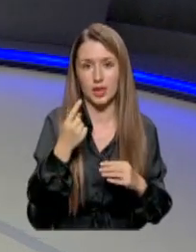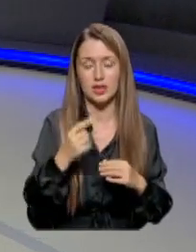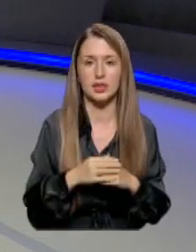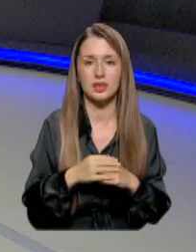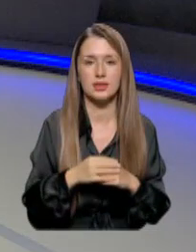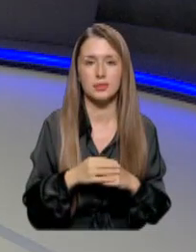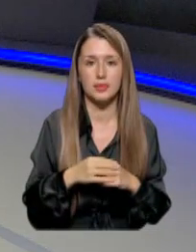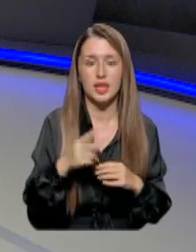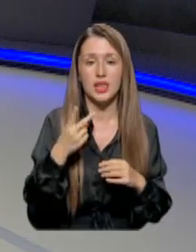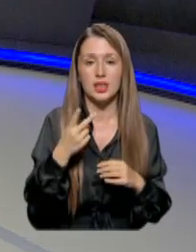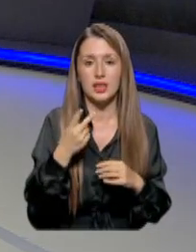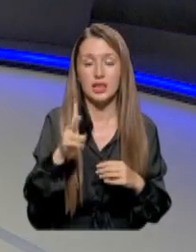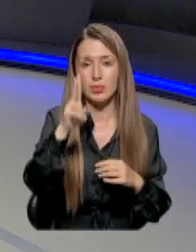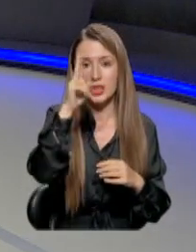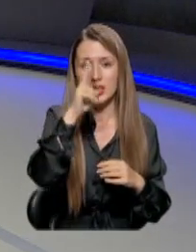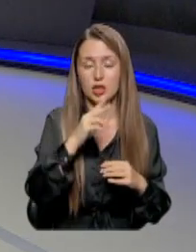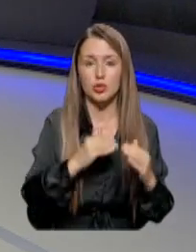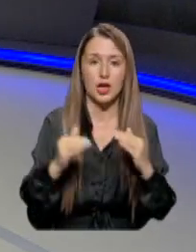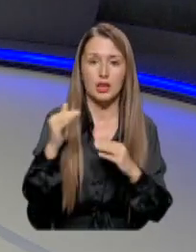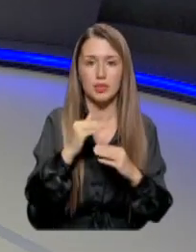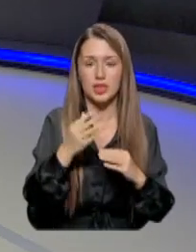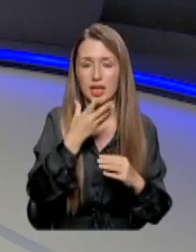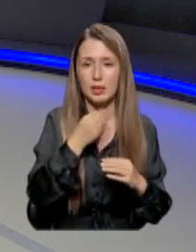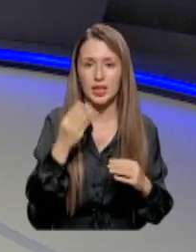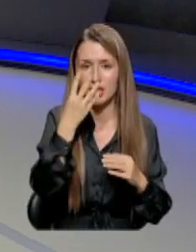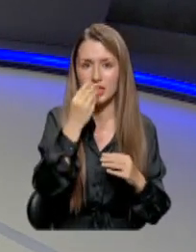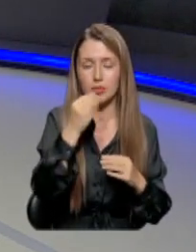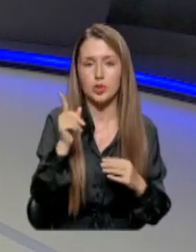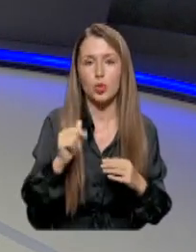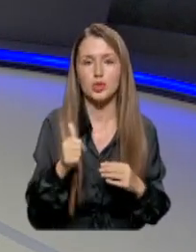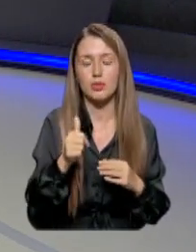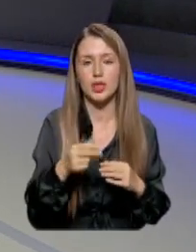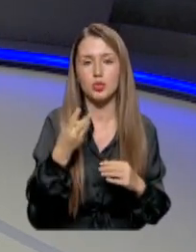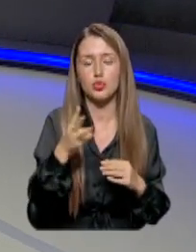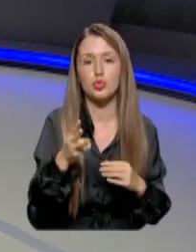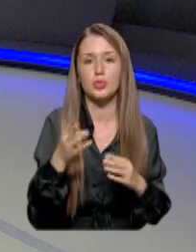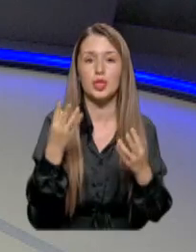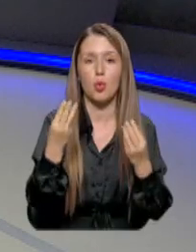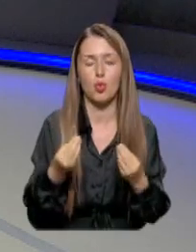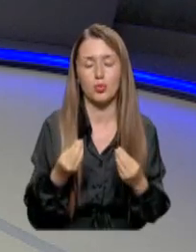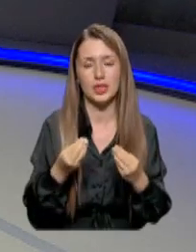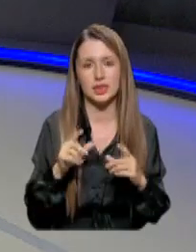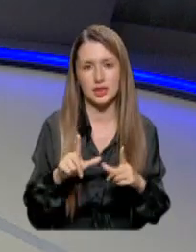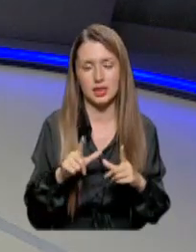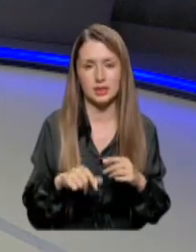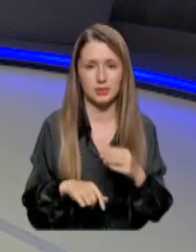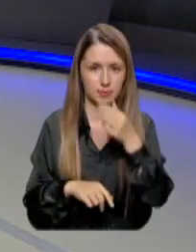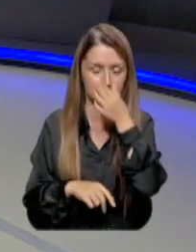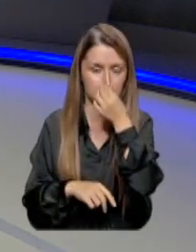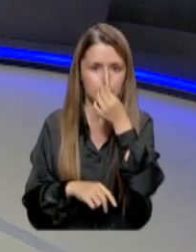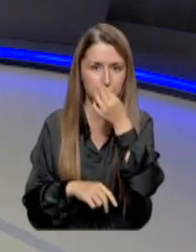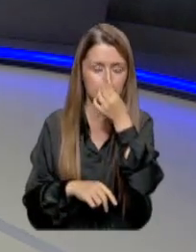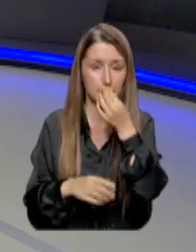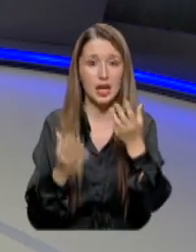eğer 2200 lira artmalıydı emeklinin ikramiyesi. O zaman da 3300 lira olmalıydı bugünün